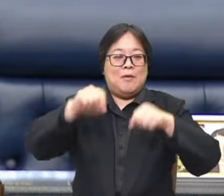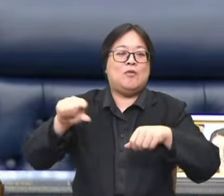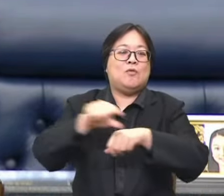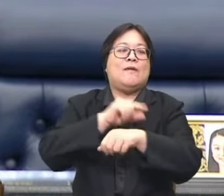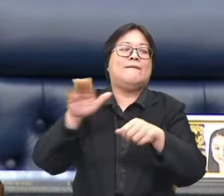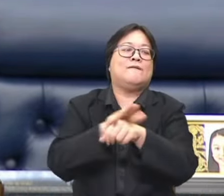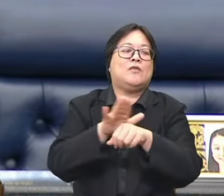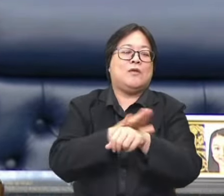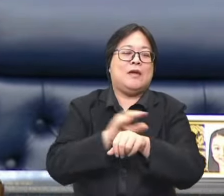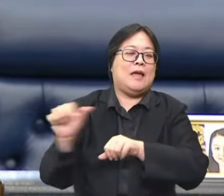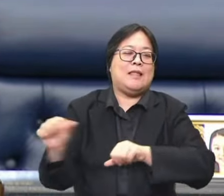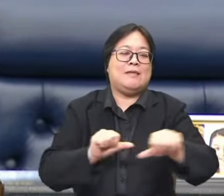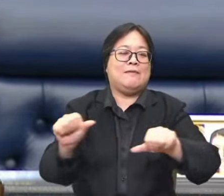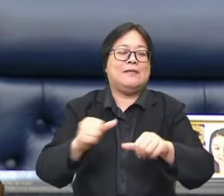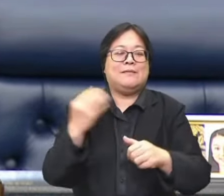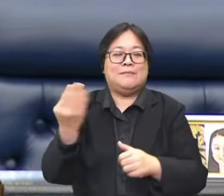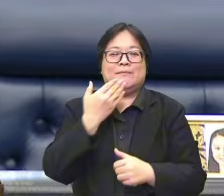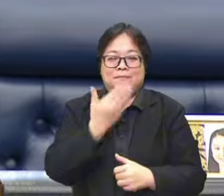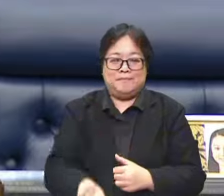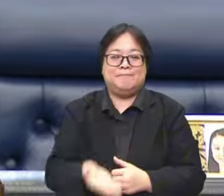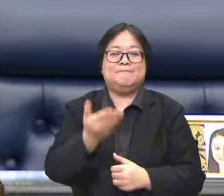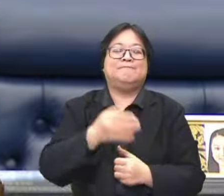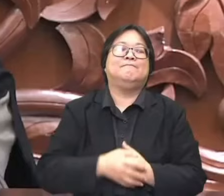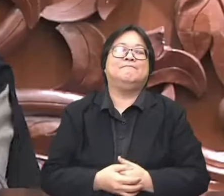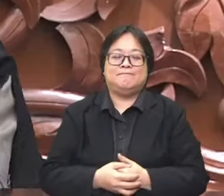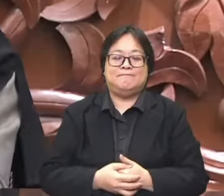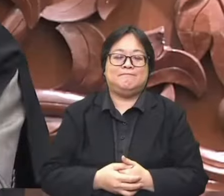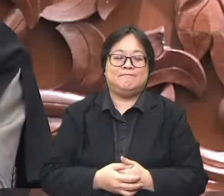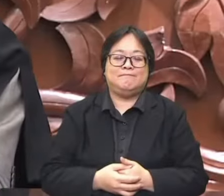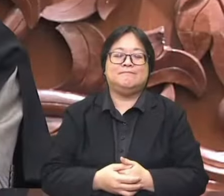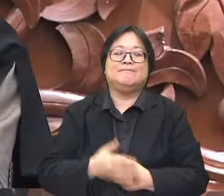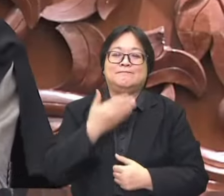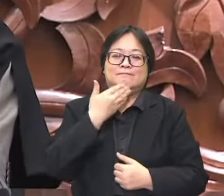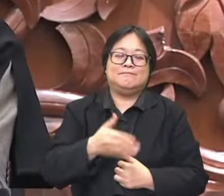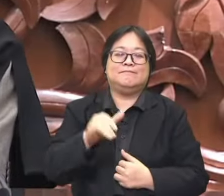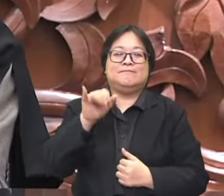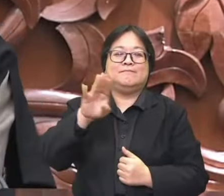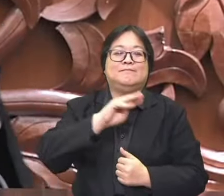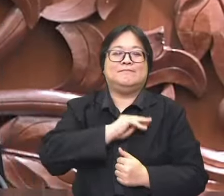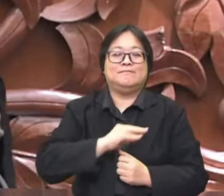sepenuhnya aktiviti-aktiviti biasa. Terima kasih. Terima kasih Yang Berhormat Menteri.